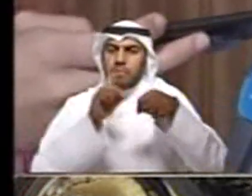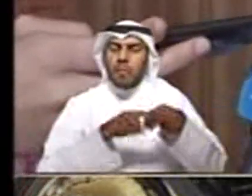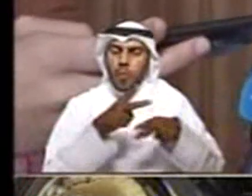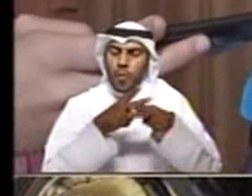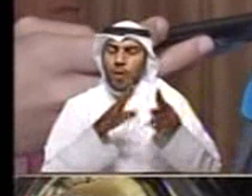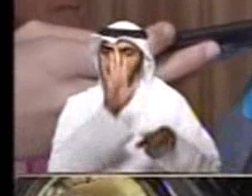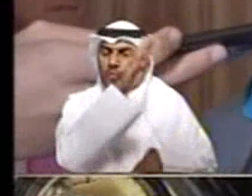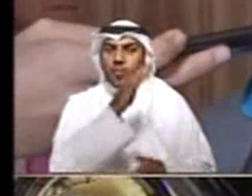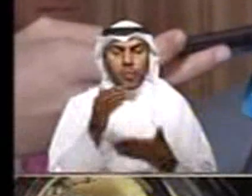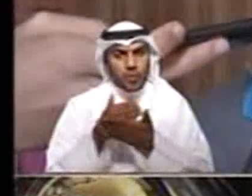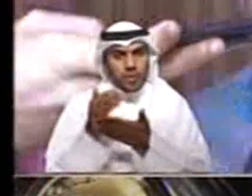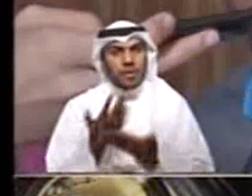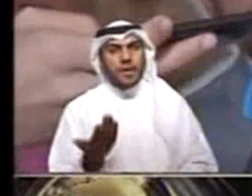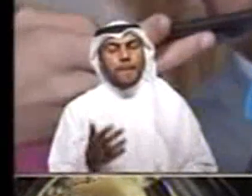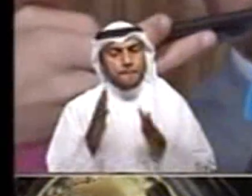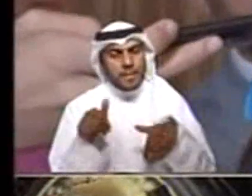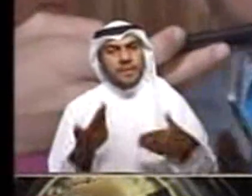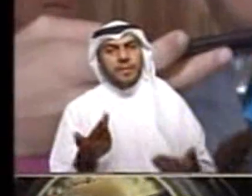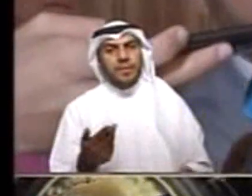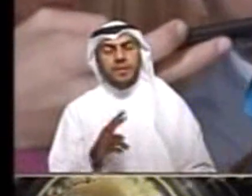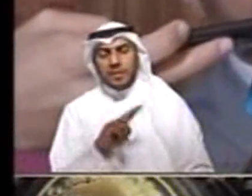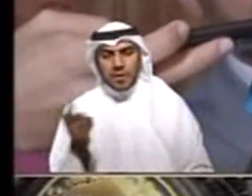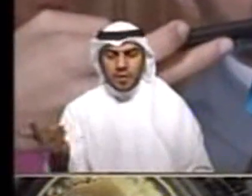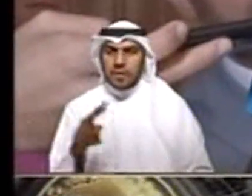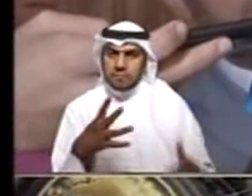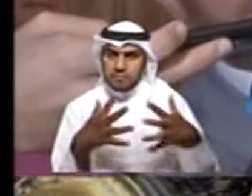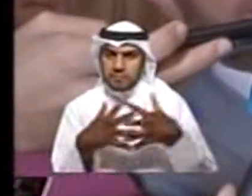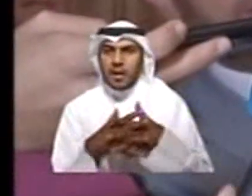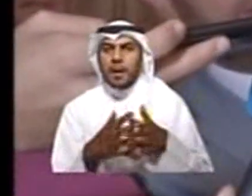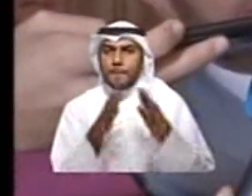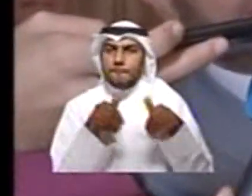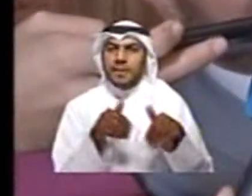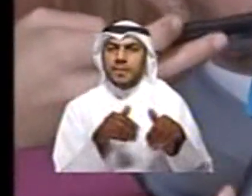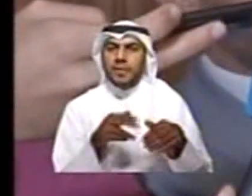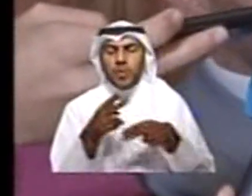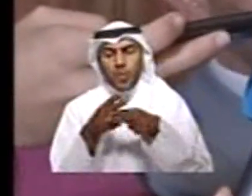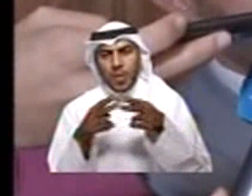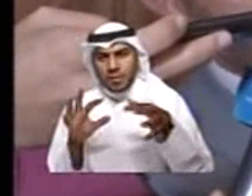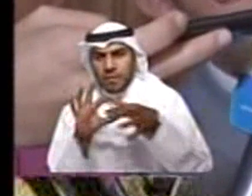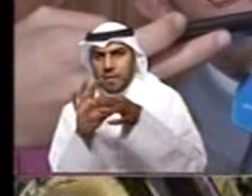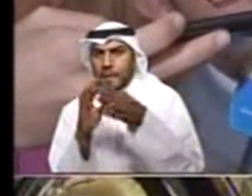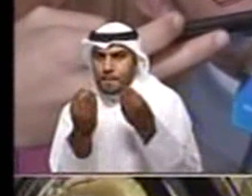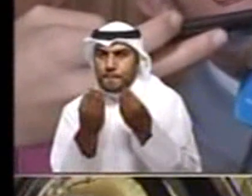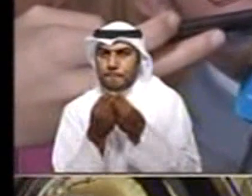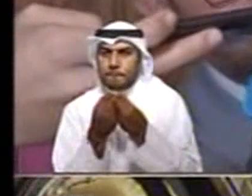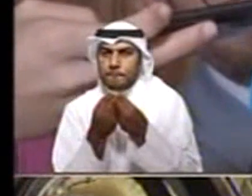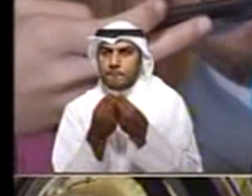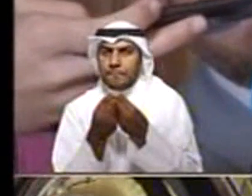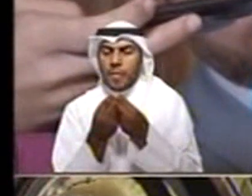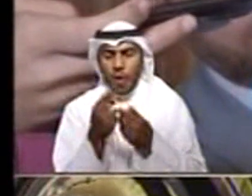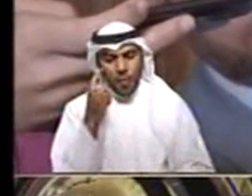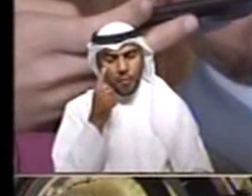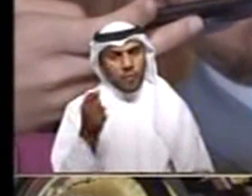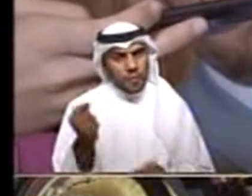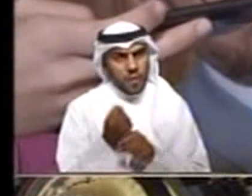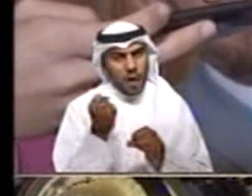الكويتية تستثمر في مصر، وكذلك أيضا هناك بعض الشركات المصرية لديها استثمارات بالكويت. بلا شك هذا